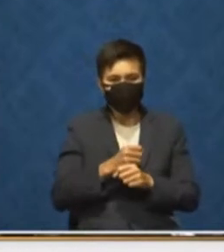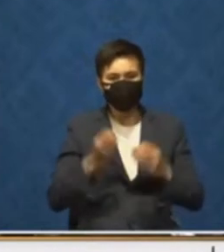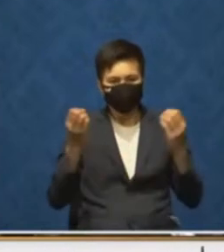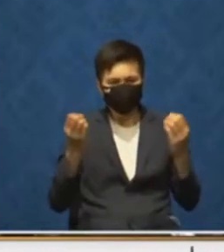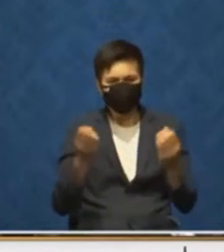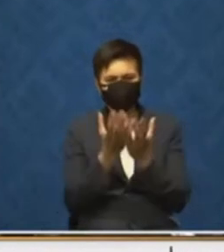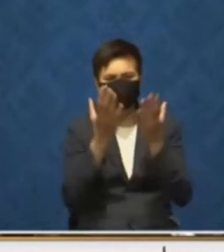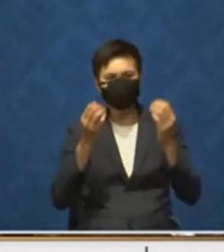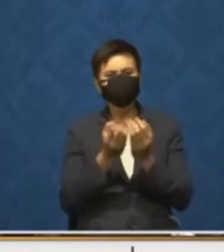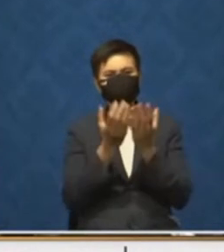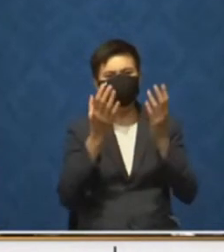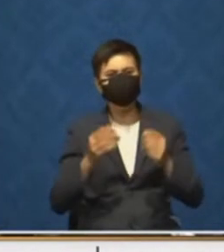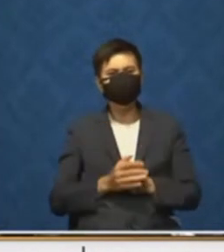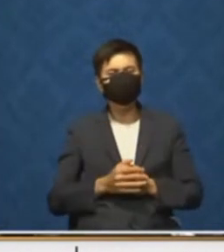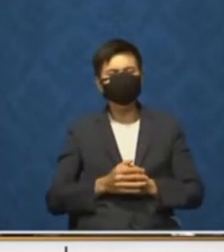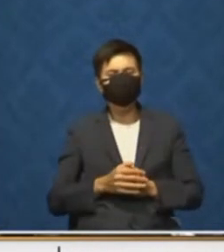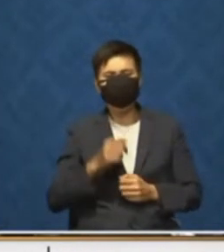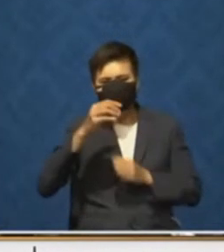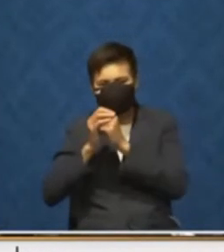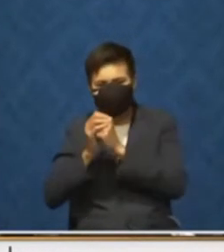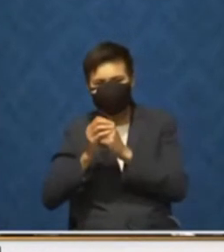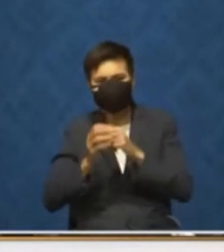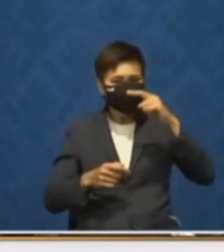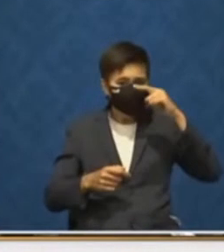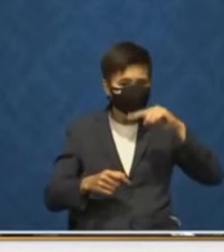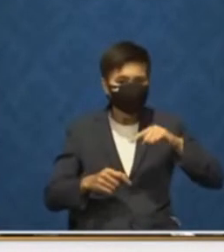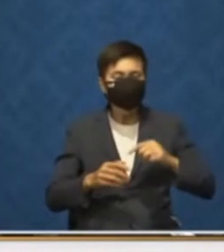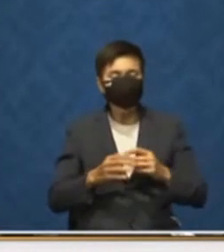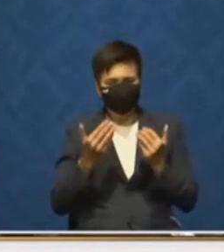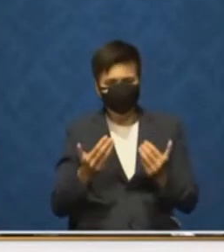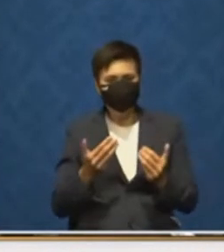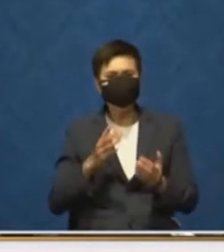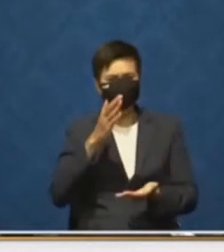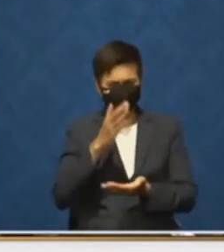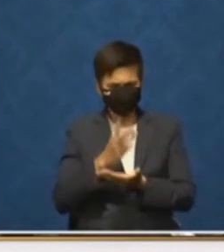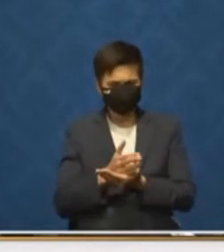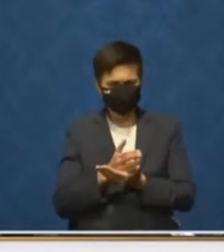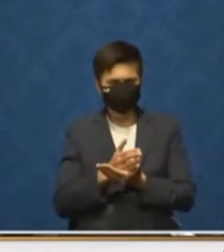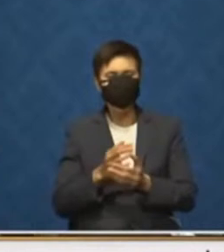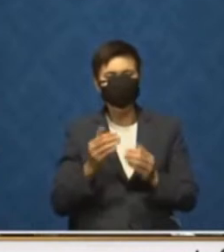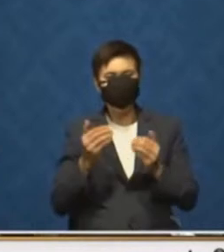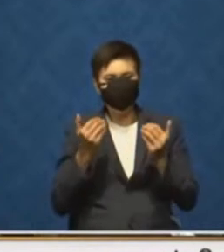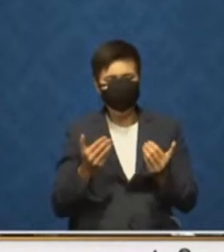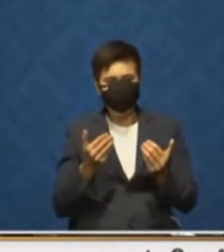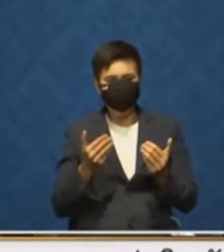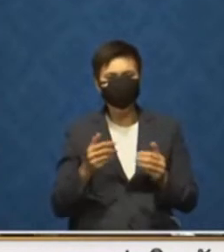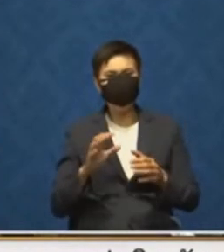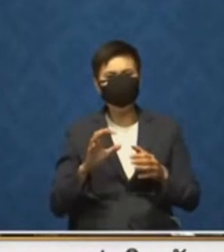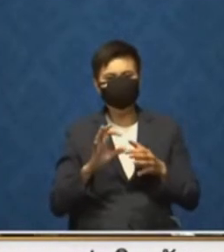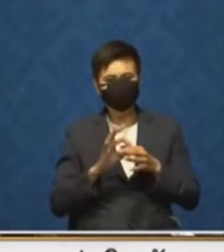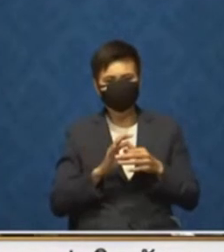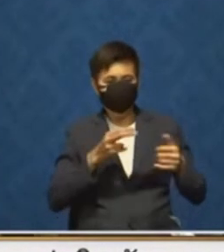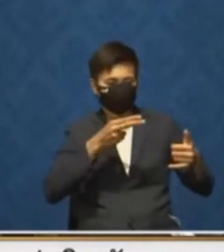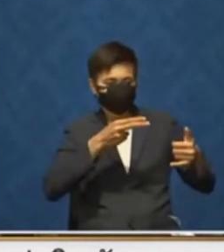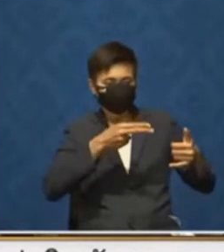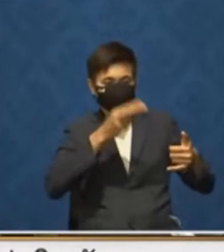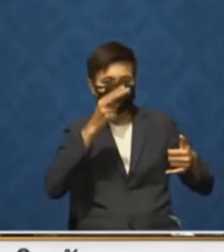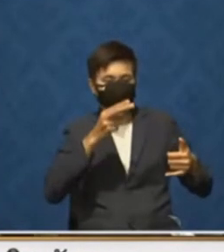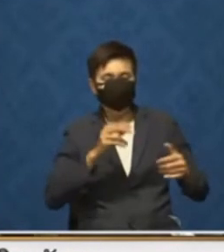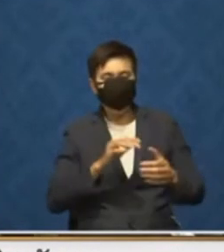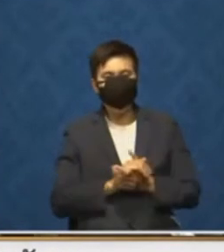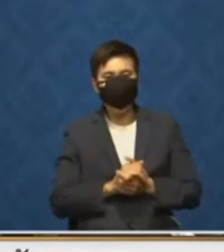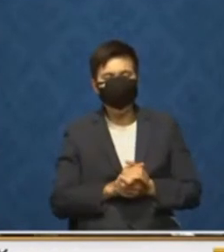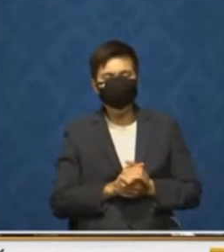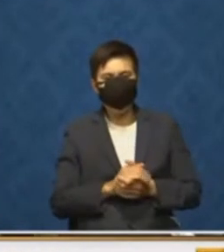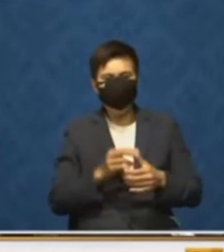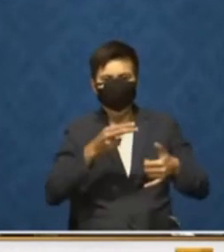ฝ่ายแล้วเรื่องนี้ต้องยุติครับถึงแม้ว่าวันนี้เดินดำเนินคดีไปสู่คดีฆาตกรรมแล้วเนี่ยผมต้องขอฝากเลยครับ